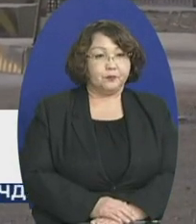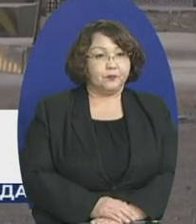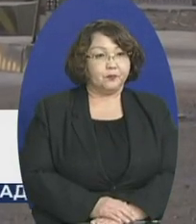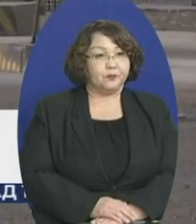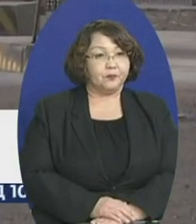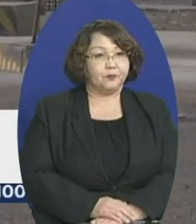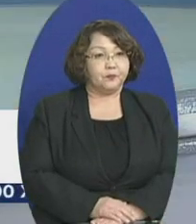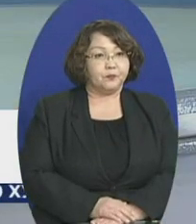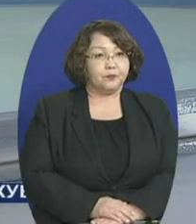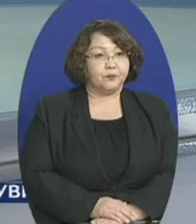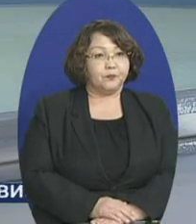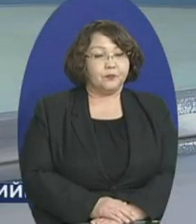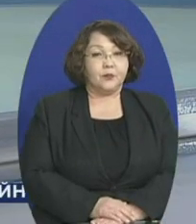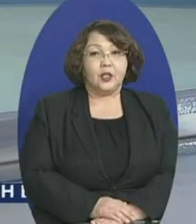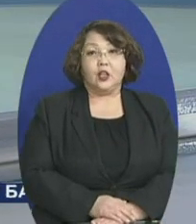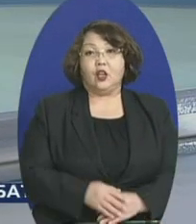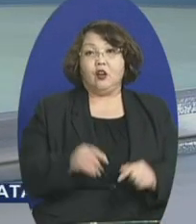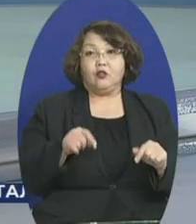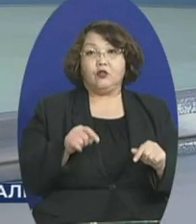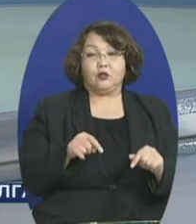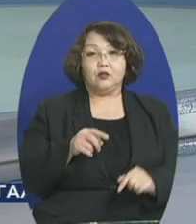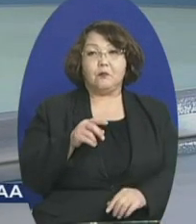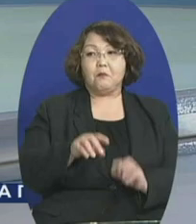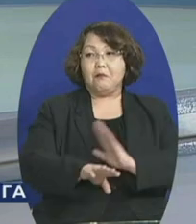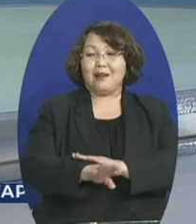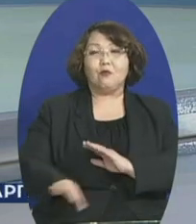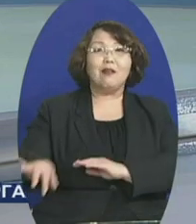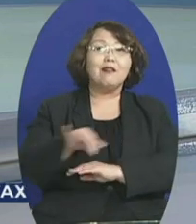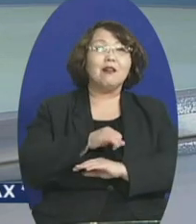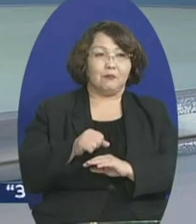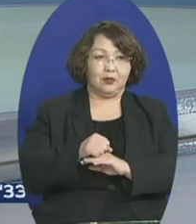Өнөөдрөөс баруун аймагуудаас эхлэн цагаагаар аюулт үзэгдэл болохыг онцгой